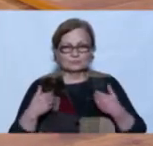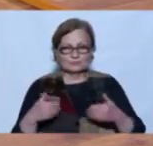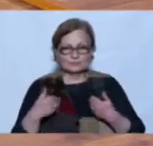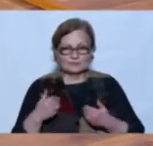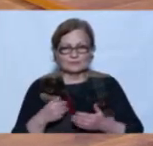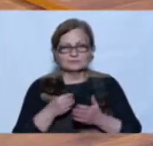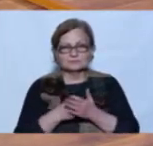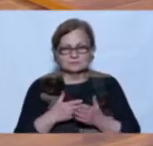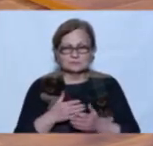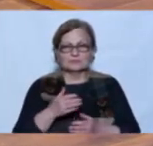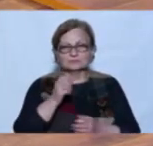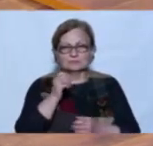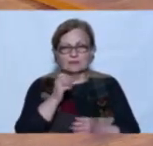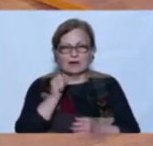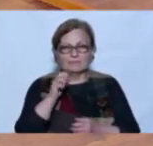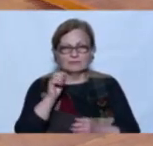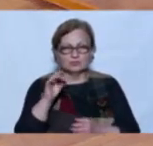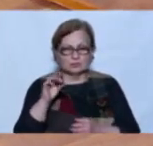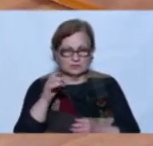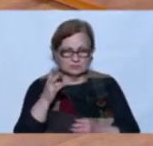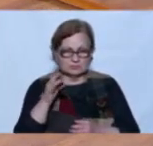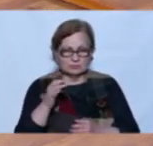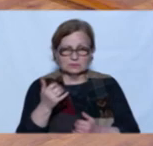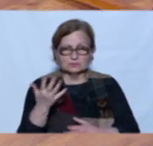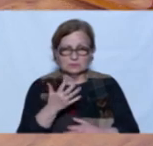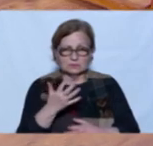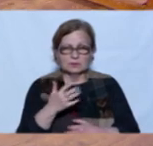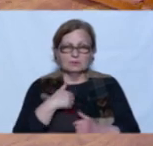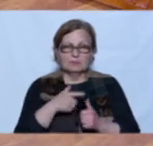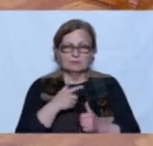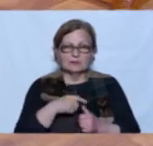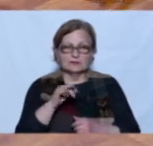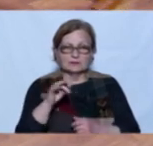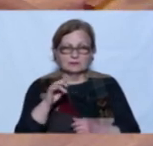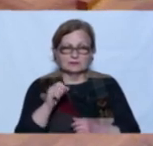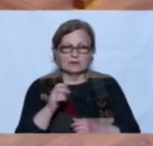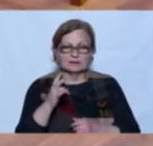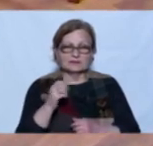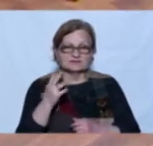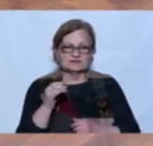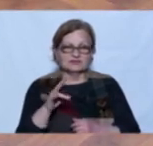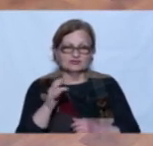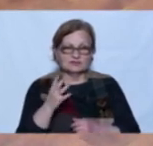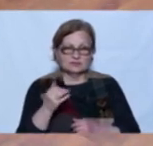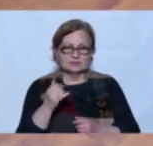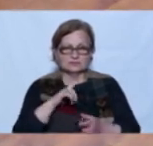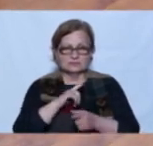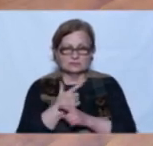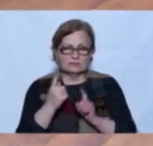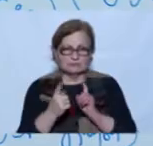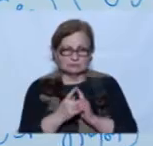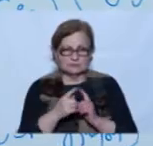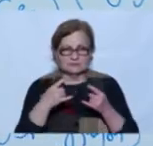გამარჯობა ძვირფასო აბიტურიენტებო. დღეს ხუთშაბათია, მე ვარ ირინა ნაცვლიშვილი და ჩვენ კვლავ ხვდებით ერთმანეთს